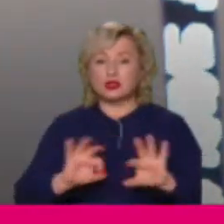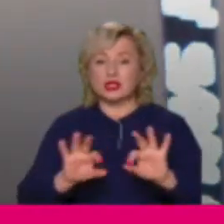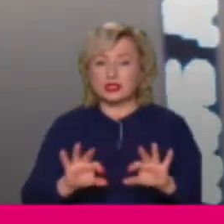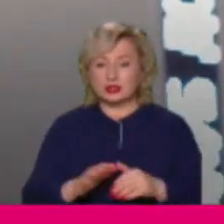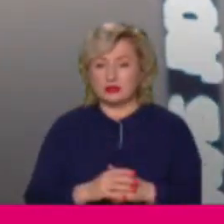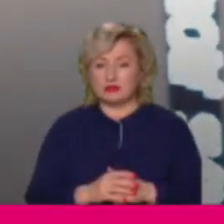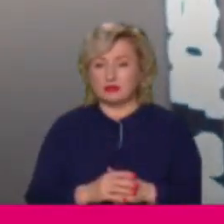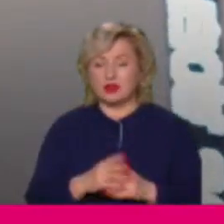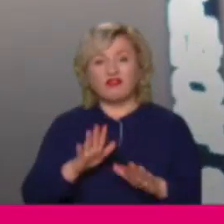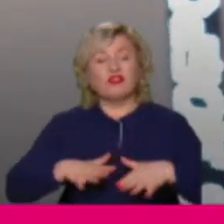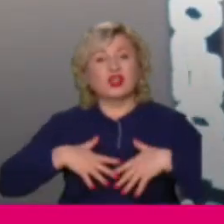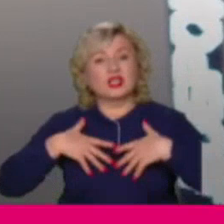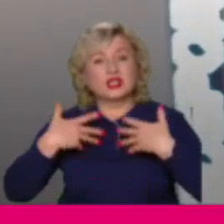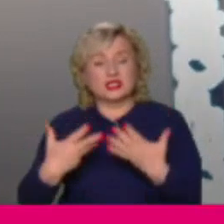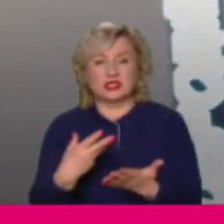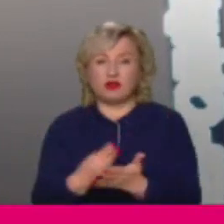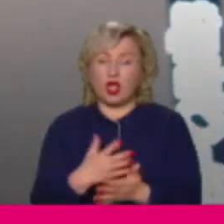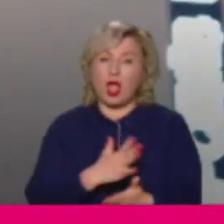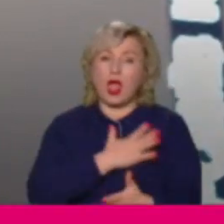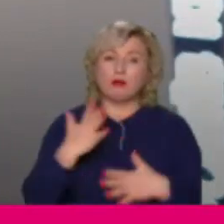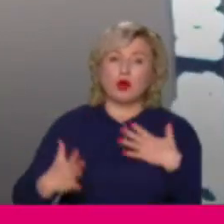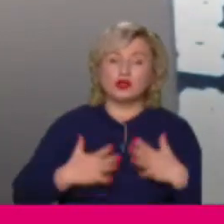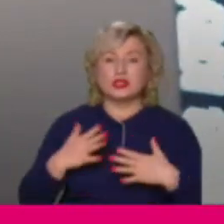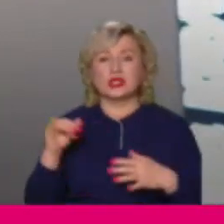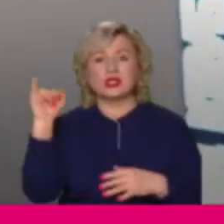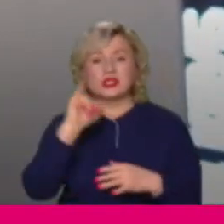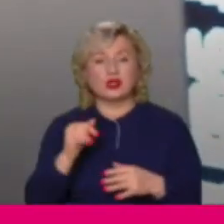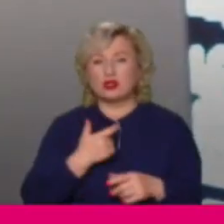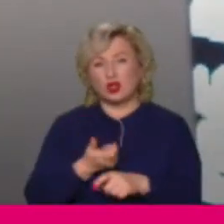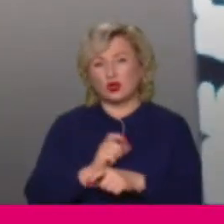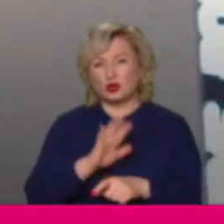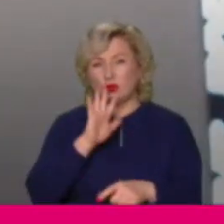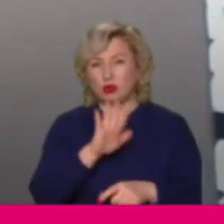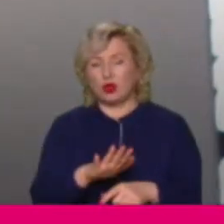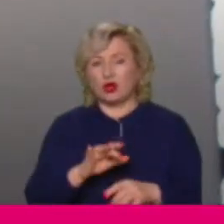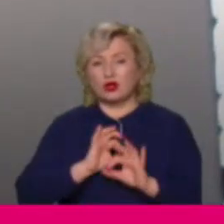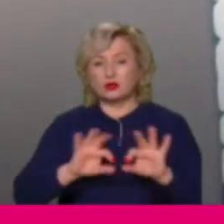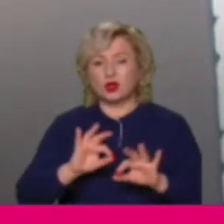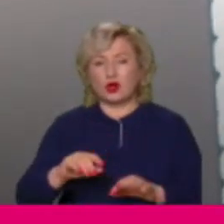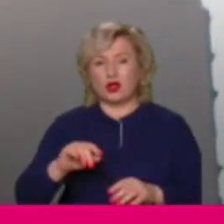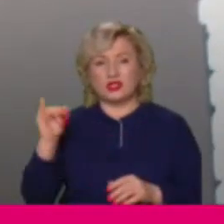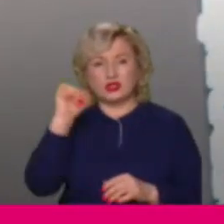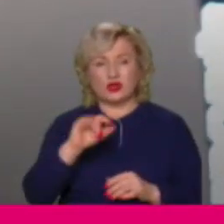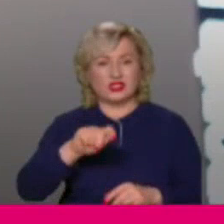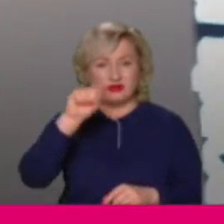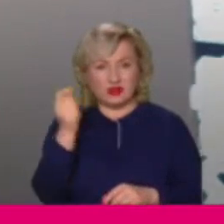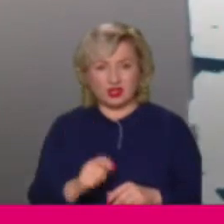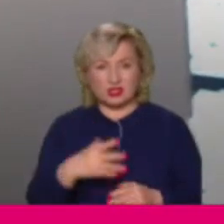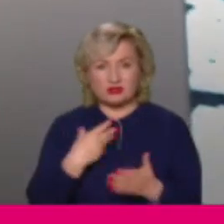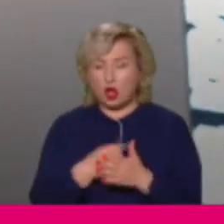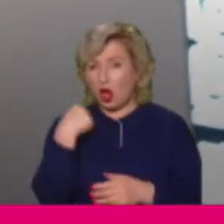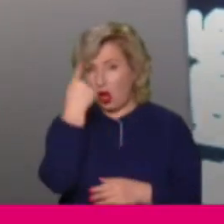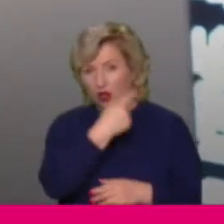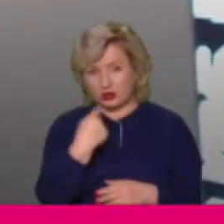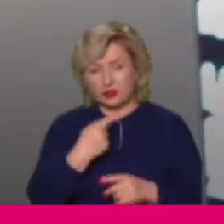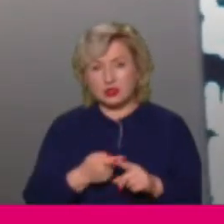Важливо виразити свої емоції та якісь історії, бо я не дуже полюбляю розповідати про історії з війни свої особисті. Для